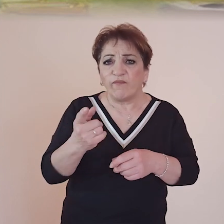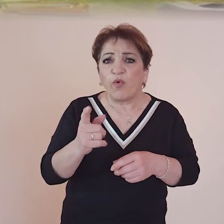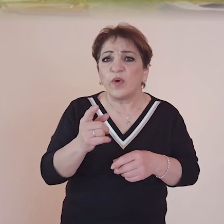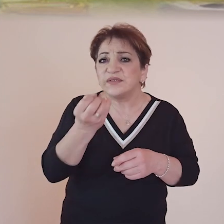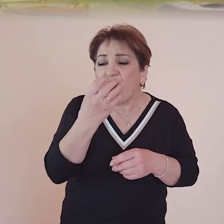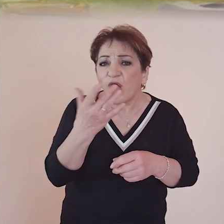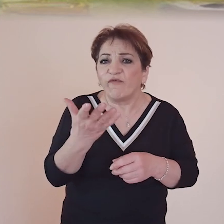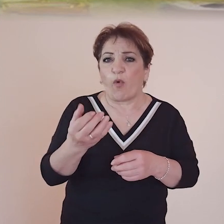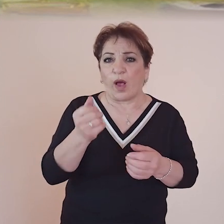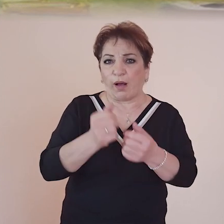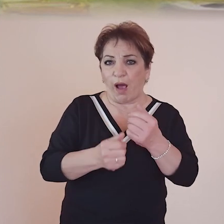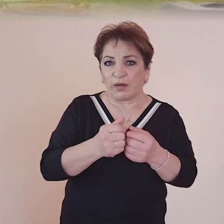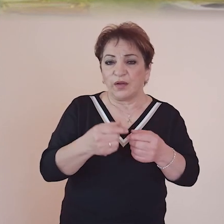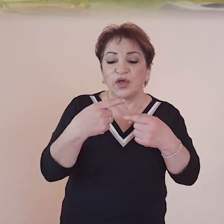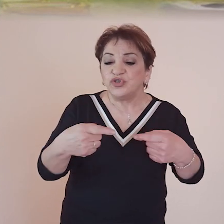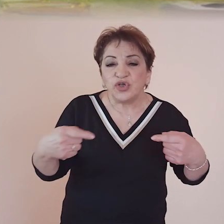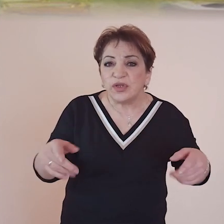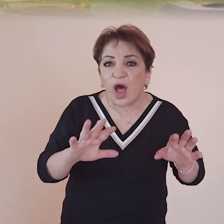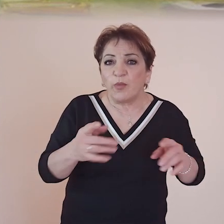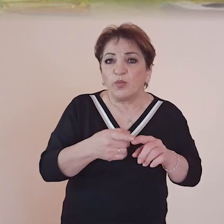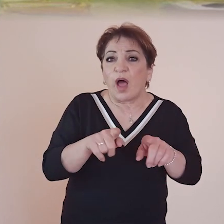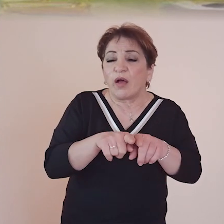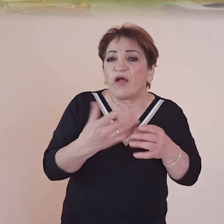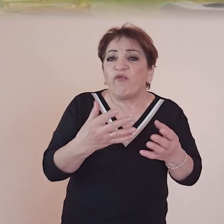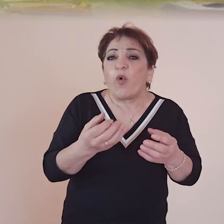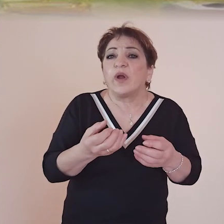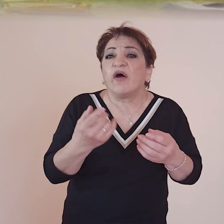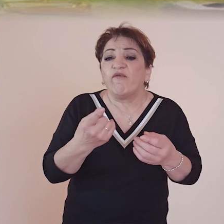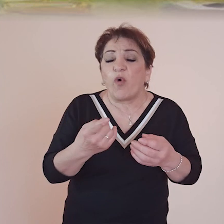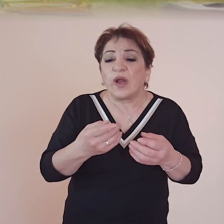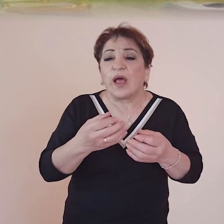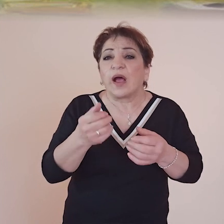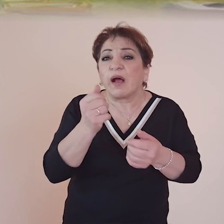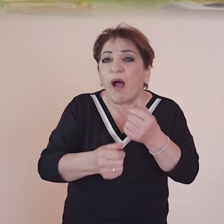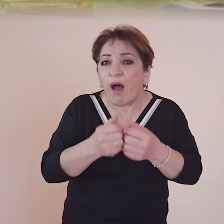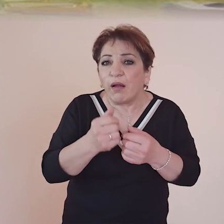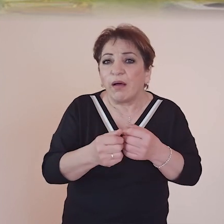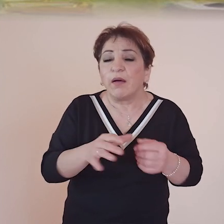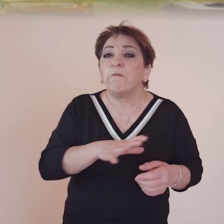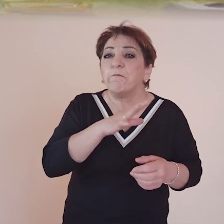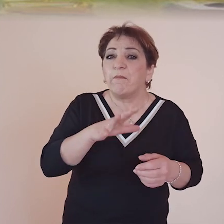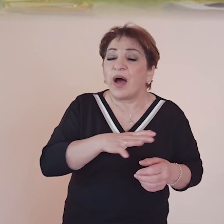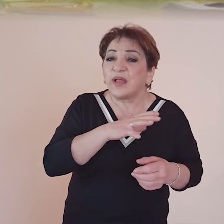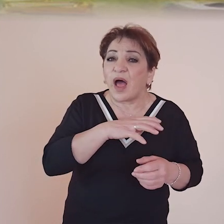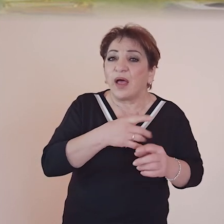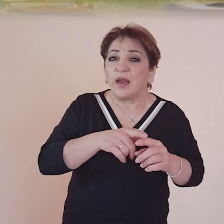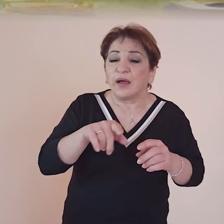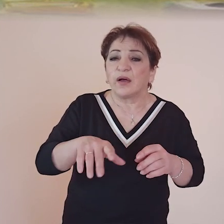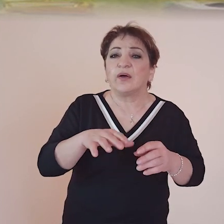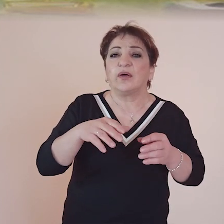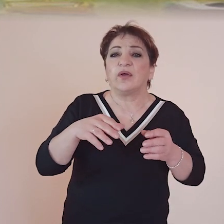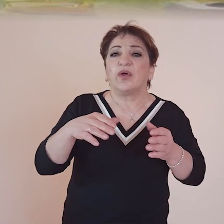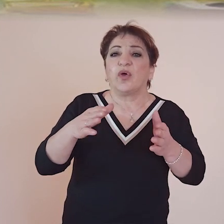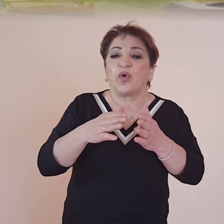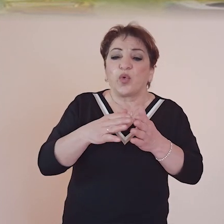որը կար։ Չի տարբերում նա անգամ, որն է կարը, որը գար։ Պատահել է գարանտեղ, գյուղ է գշել